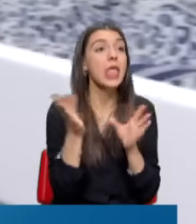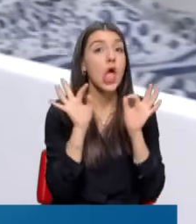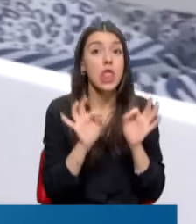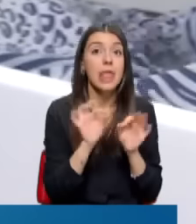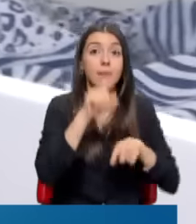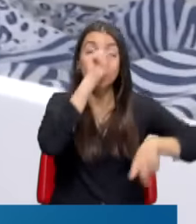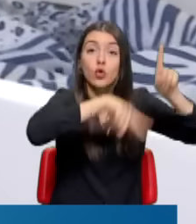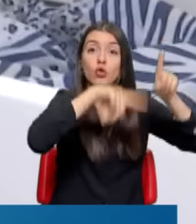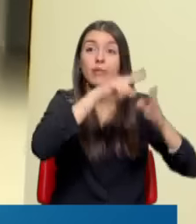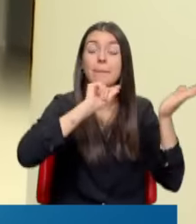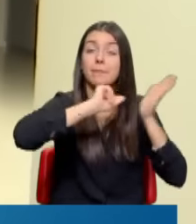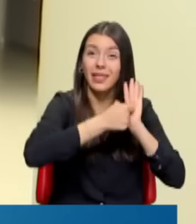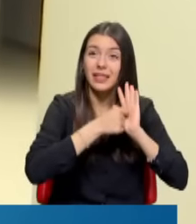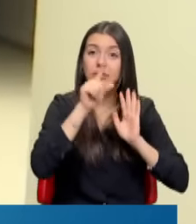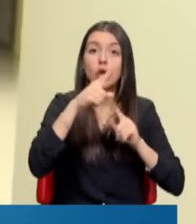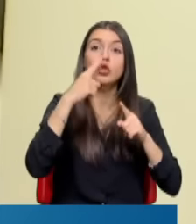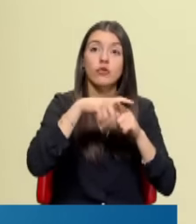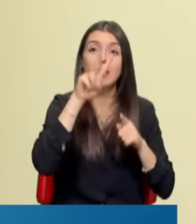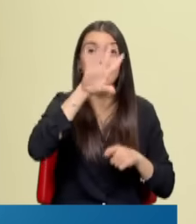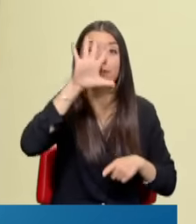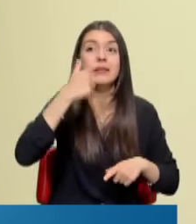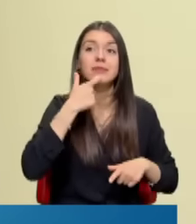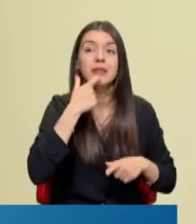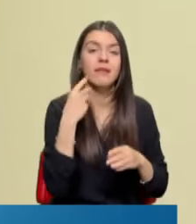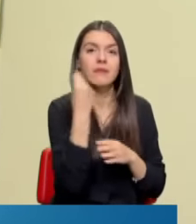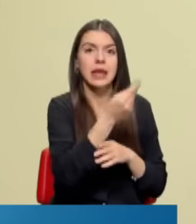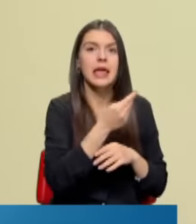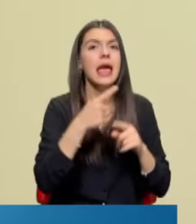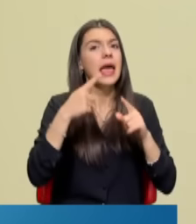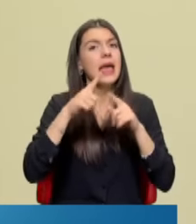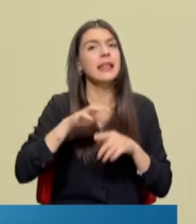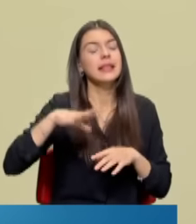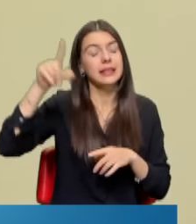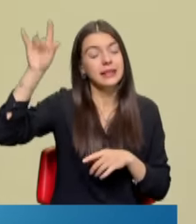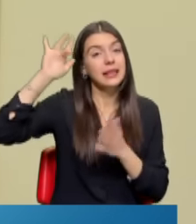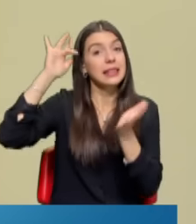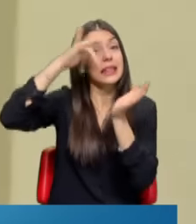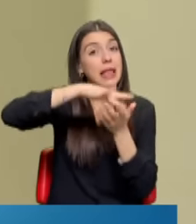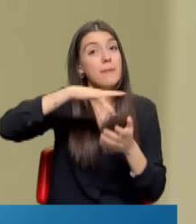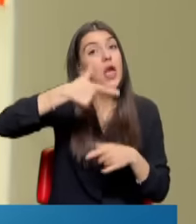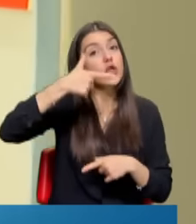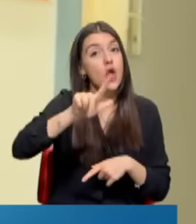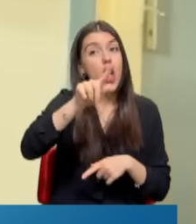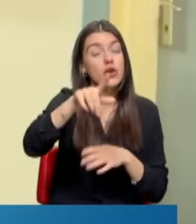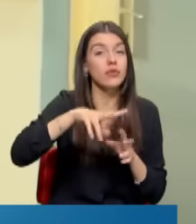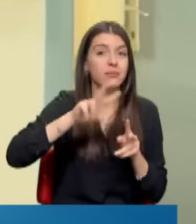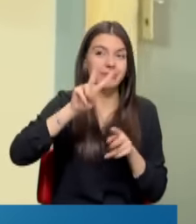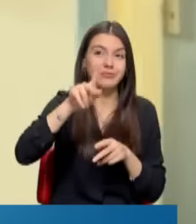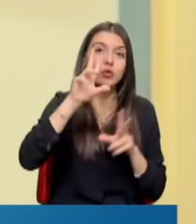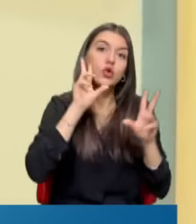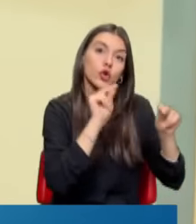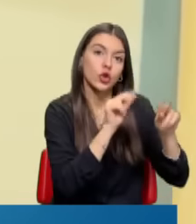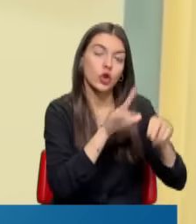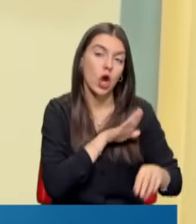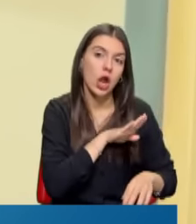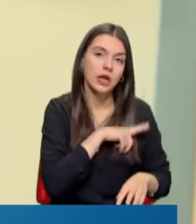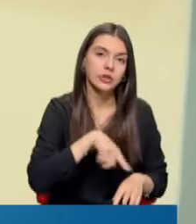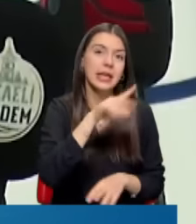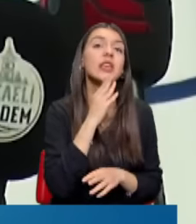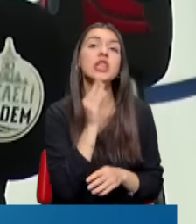maddesi TÜGVA'ya 25 yıllığına tahsis edilen Tepeköy Öğrenci Yurdu'yla Ensar Vakfı'nın kullanımına verilen Nebi Güdük